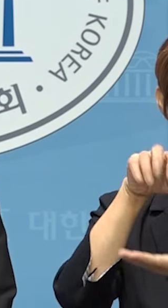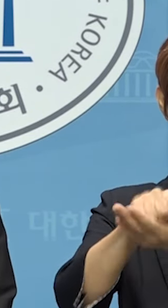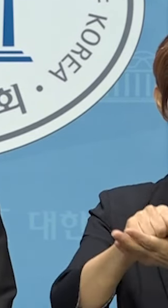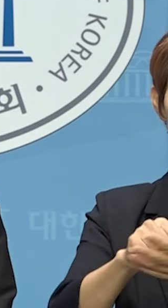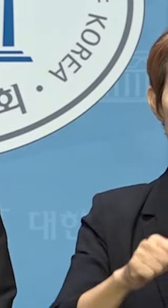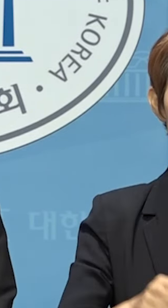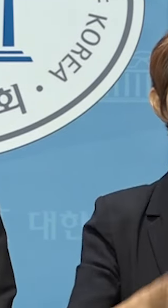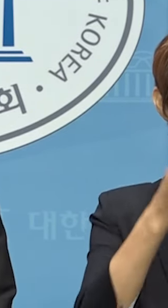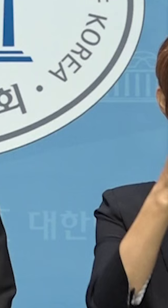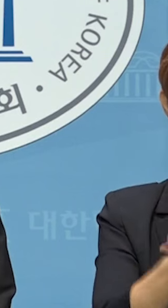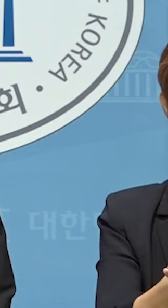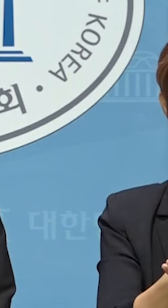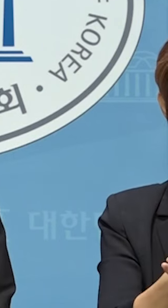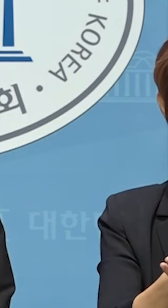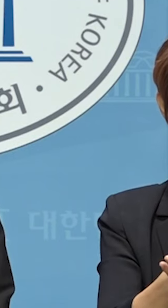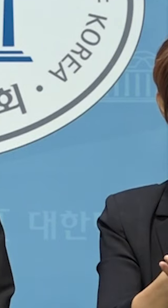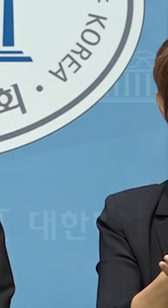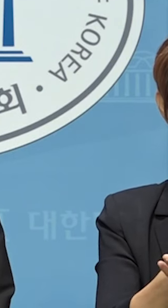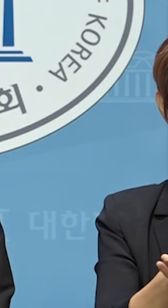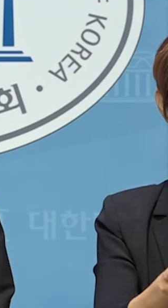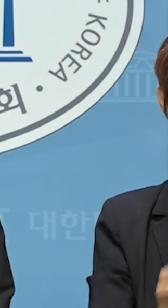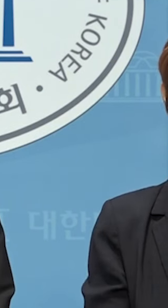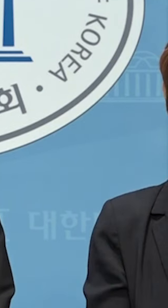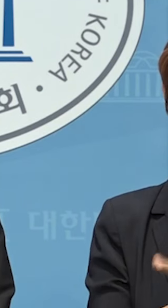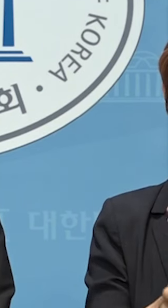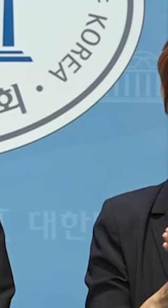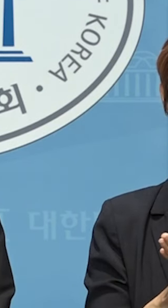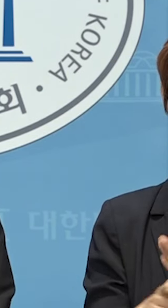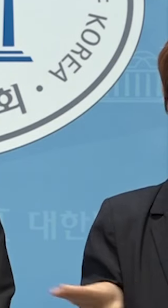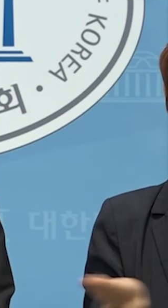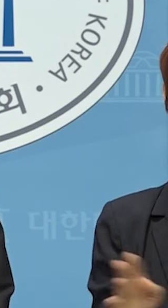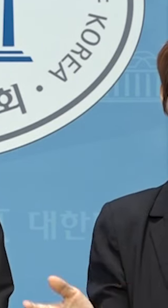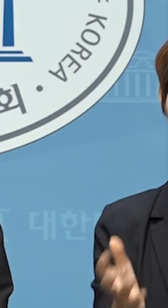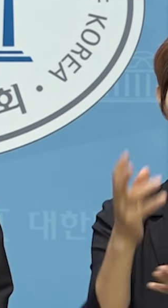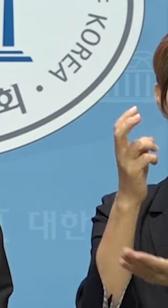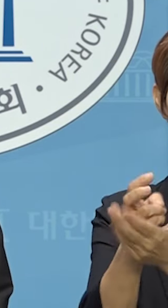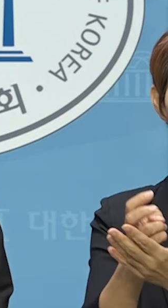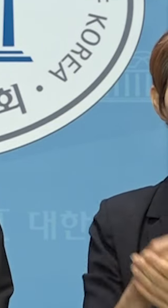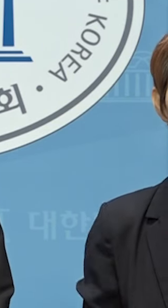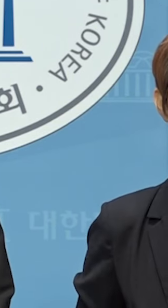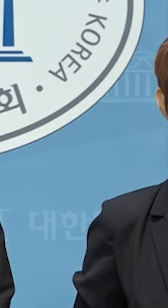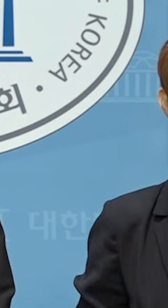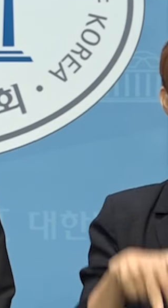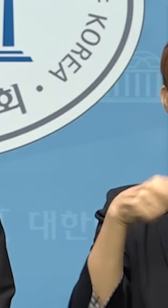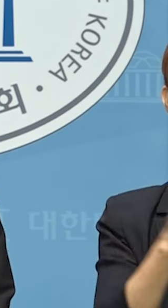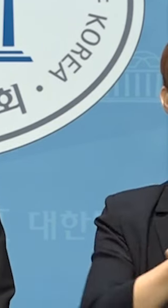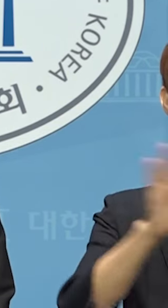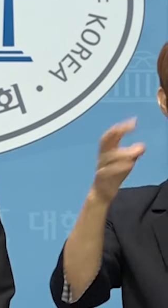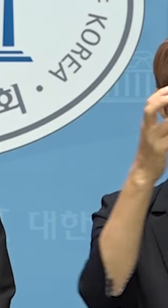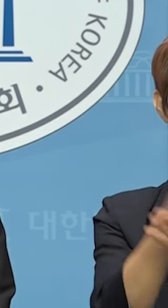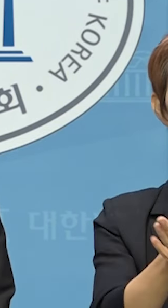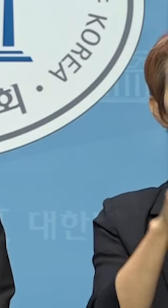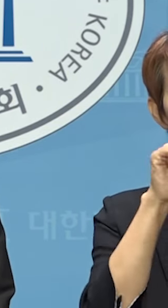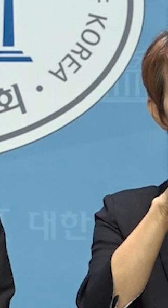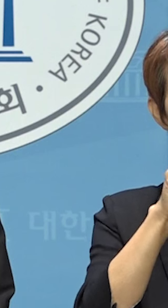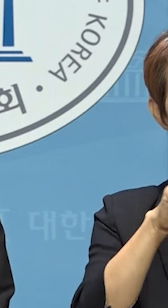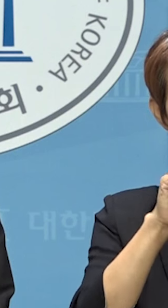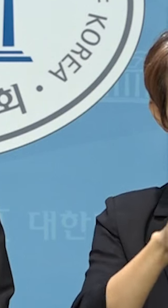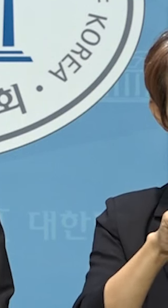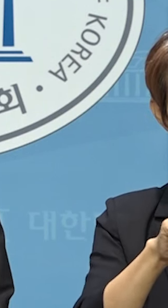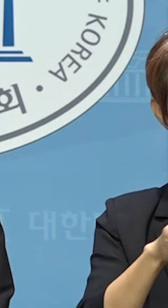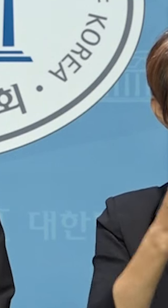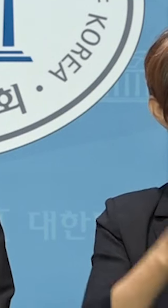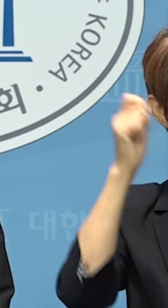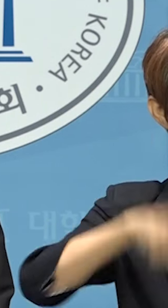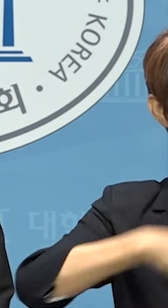사법뿐만 아니라 불법 파업 조장법 13조 살포법 아지 줄줄히